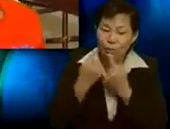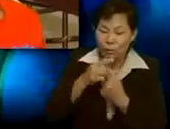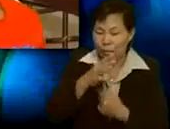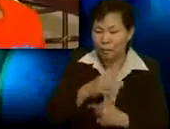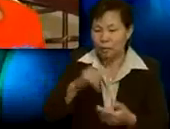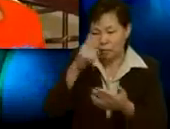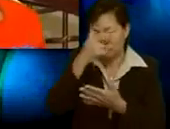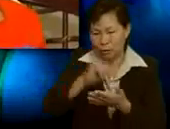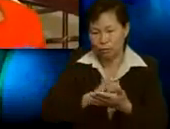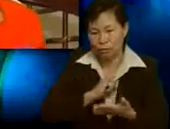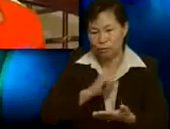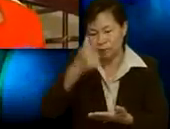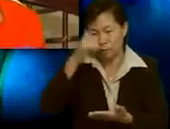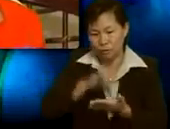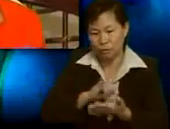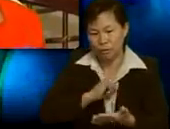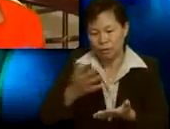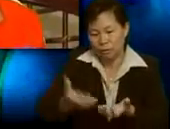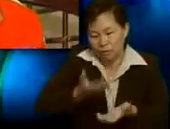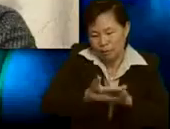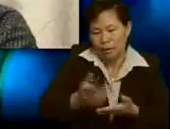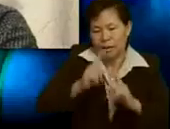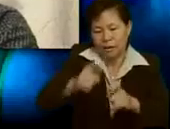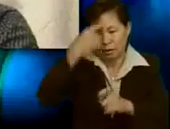Sebab itulah saya nak berikan hadiah untuk Mama.